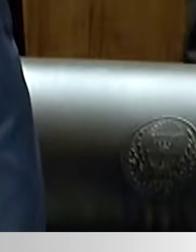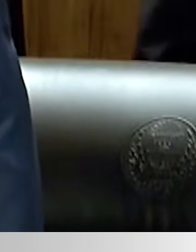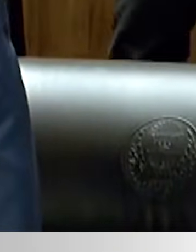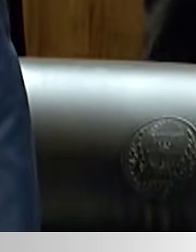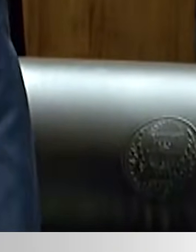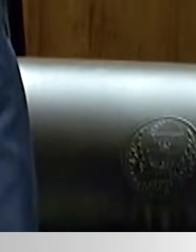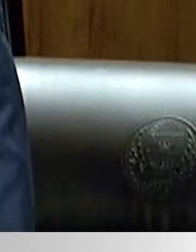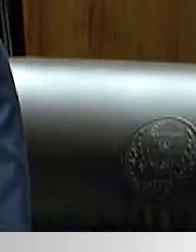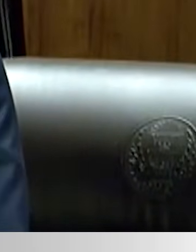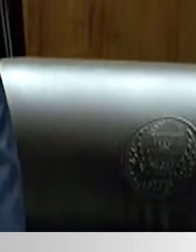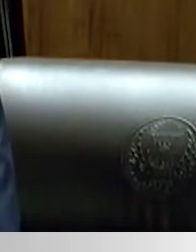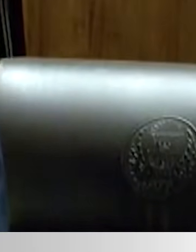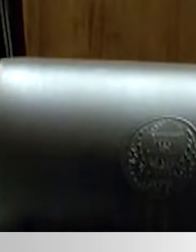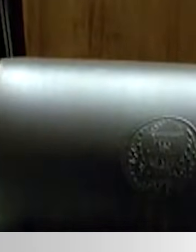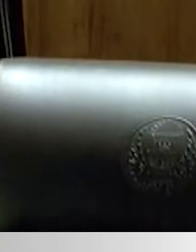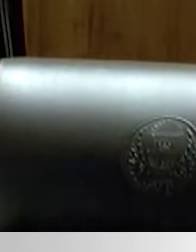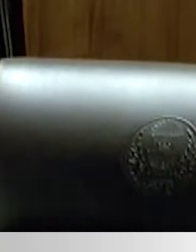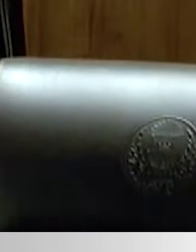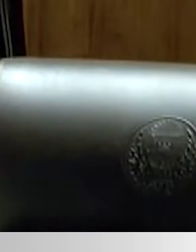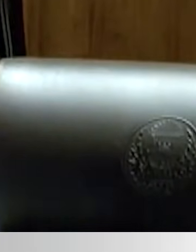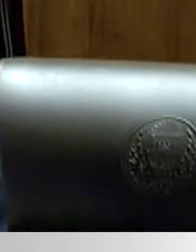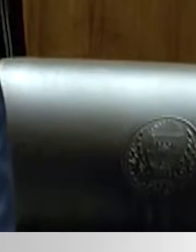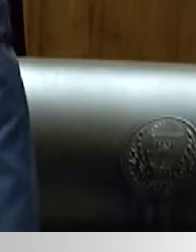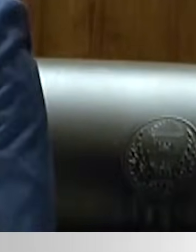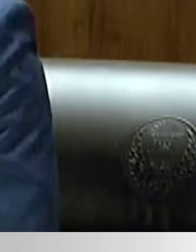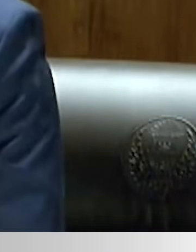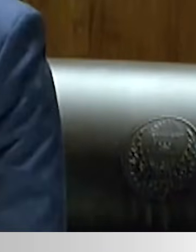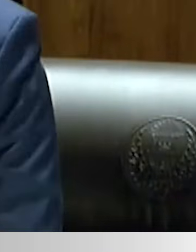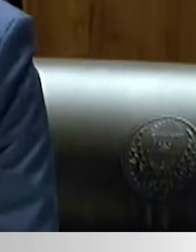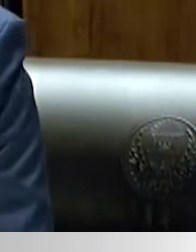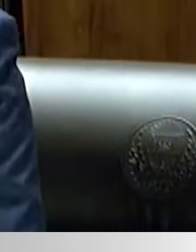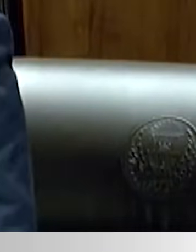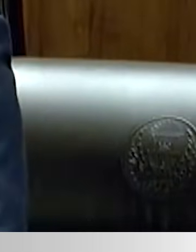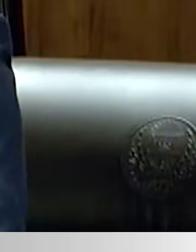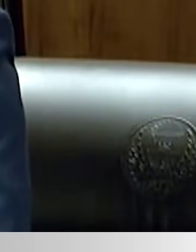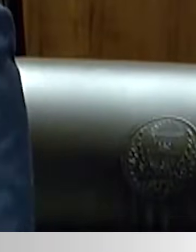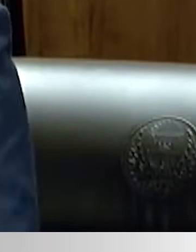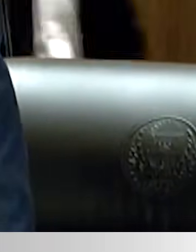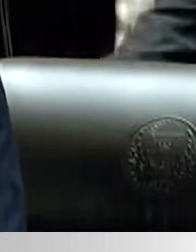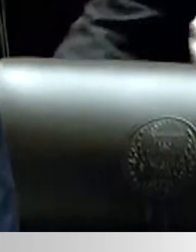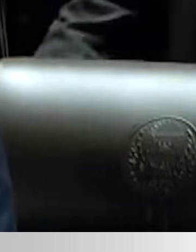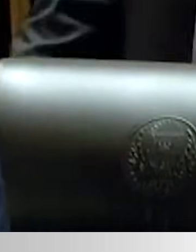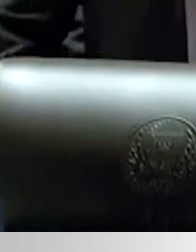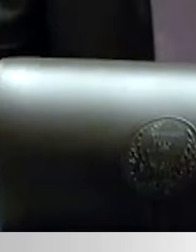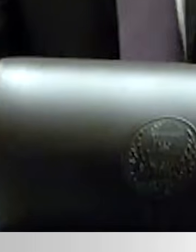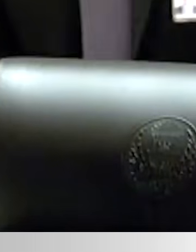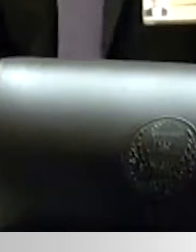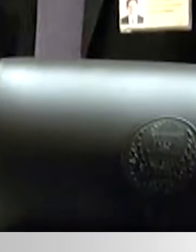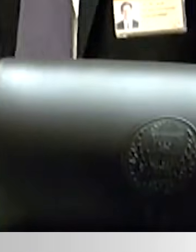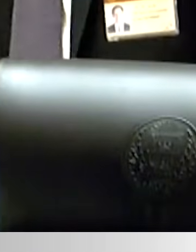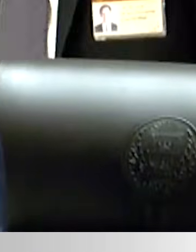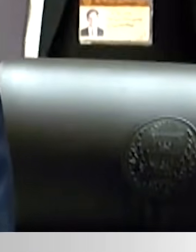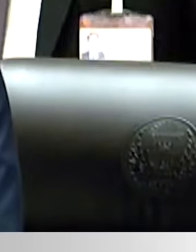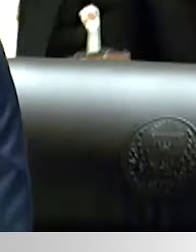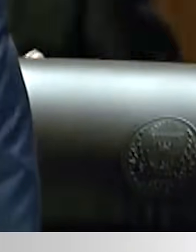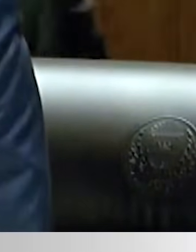มากจะสรรงบไม่สมเหตุสมผลส่วนใหญ่มีแต่รายจ่ายประจำ70%แต่งบลงทุนมีแค่ 20% น้อยมาก